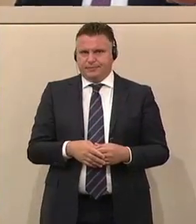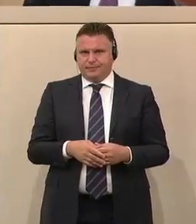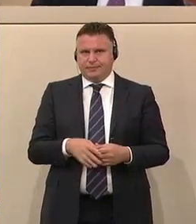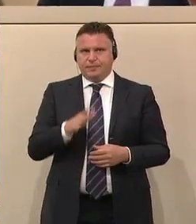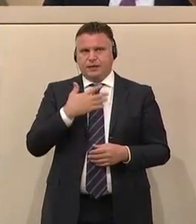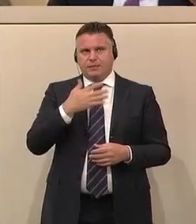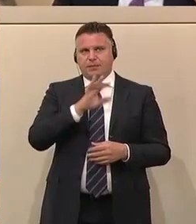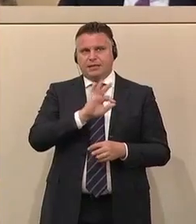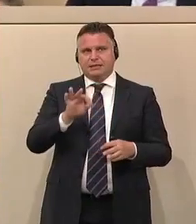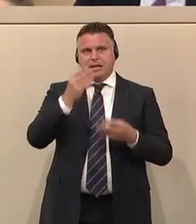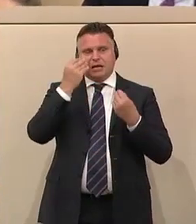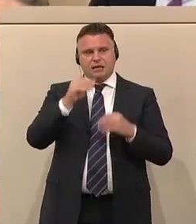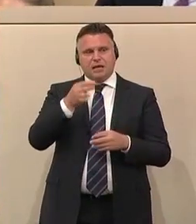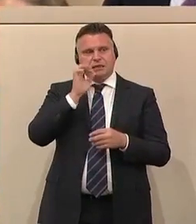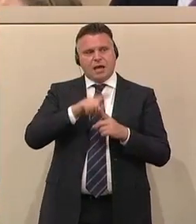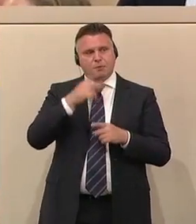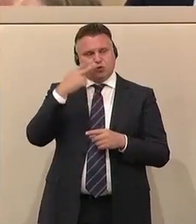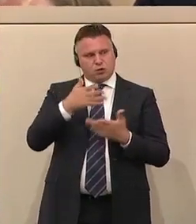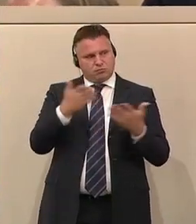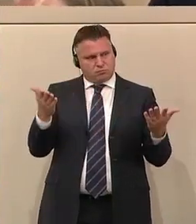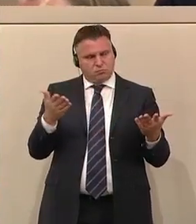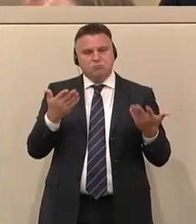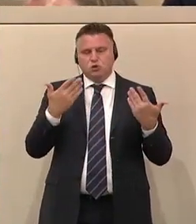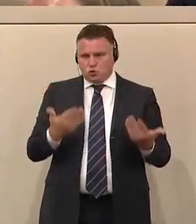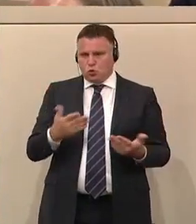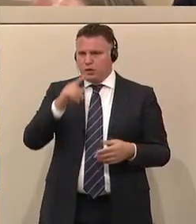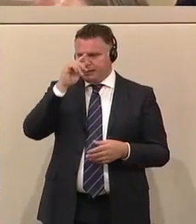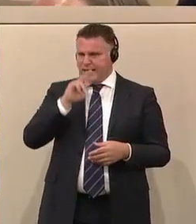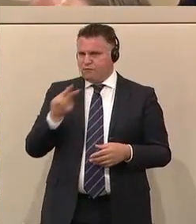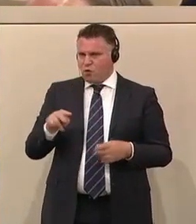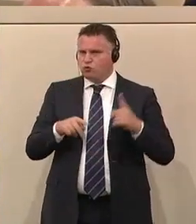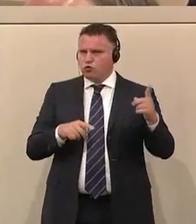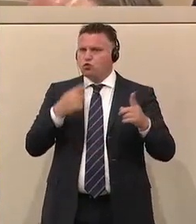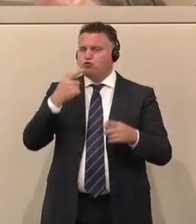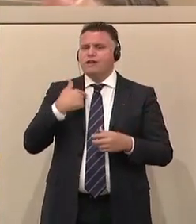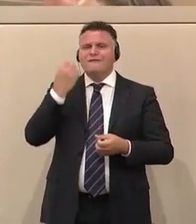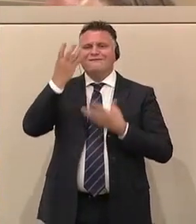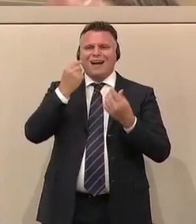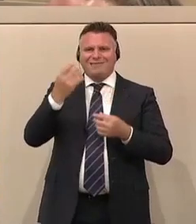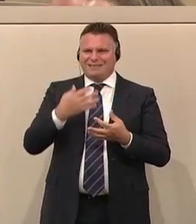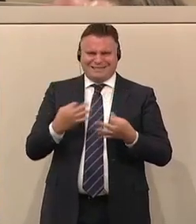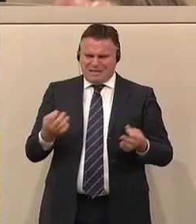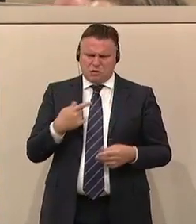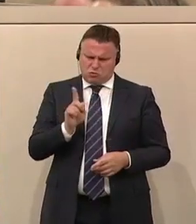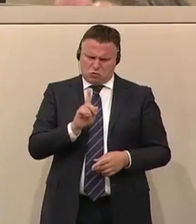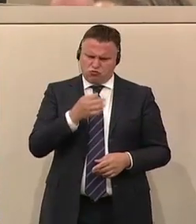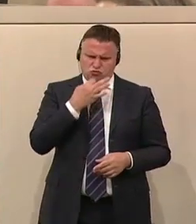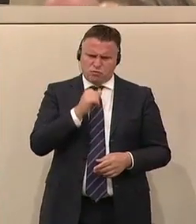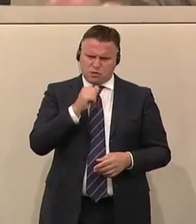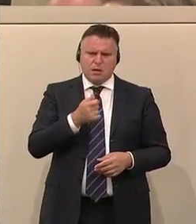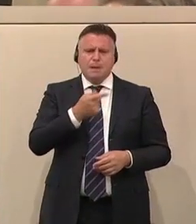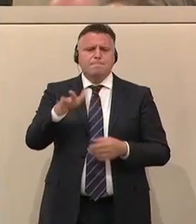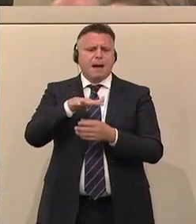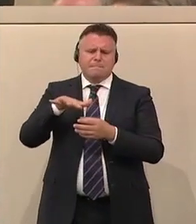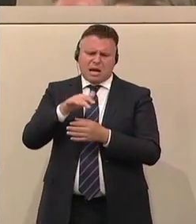Meine sehr geehrten Damen und Herren, das macht Sinn. Und Sie haben gesprochen, wir sind fantasielos. Das sind wir nicht, vielleicht in manchen